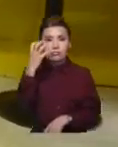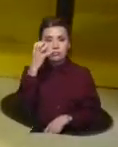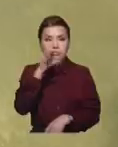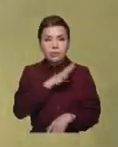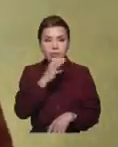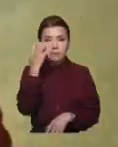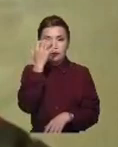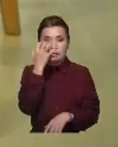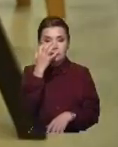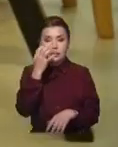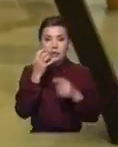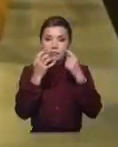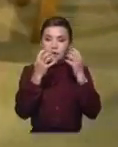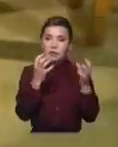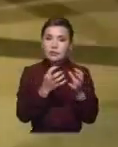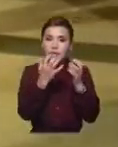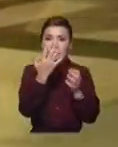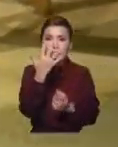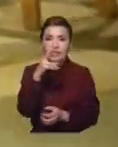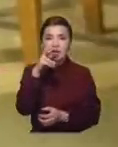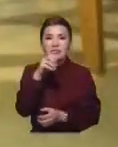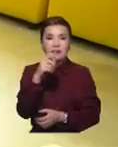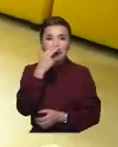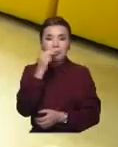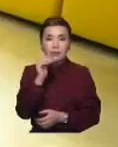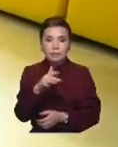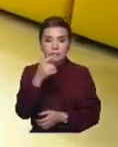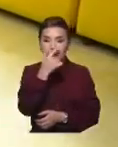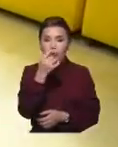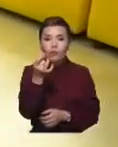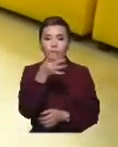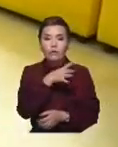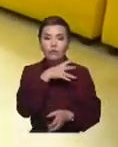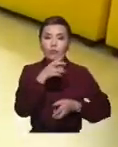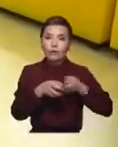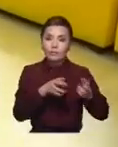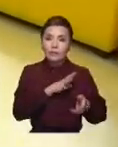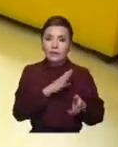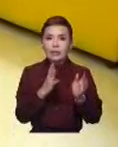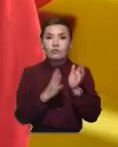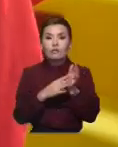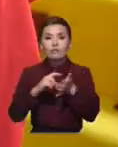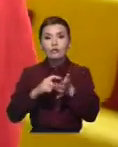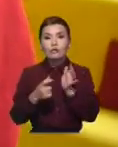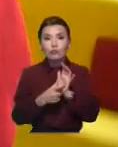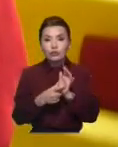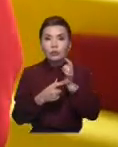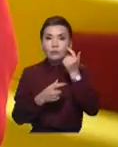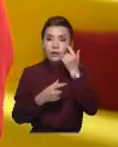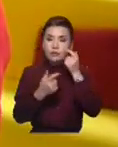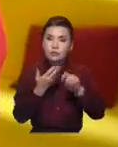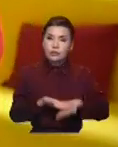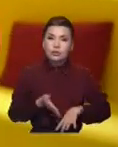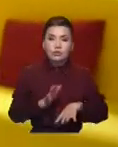жанарын сақтап қалу үшін 5 жасында ота жасап көз алмасын алып тастаған. Ал 9-шы сынып оқып жүргенде сол көзіне ауырлық түсіп,